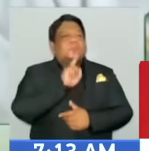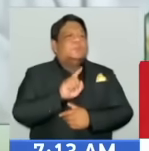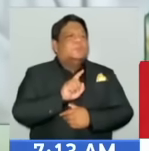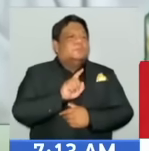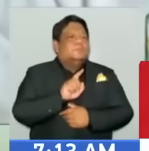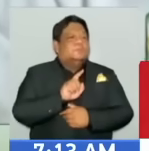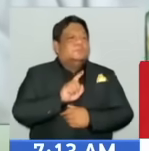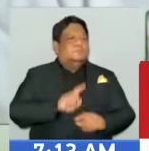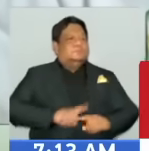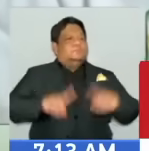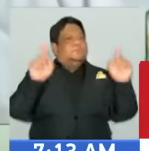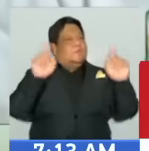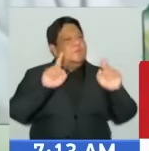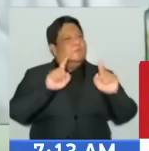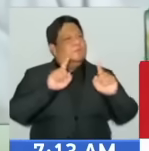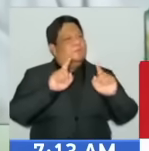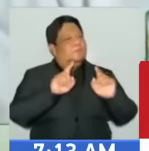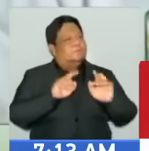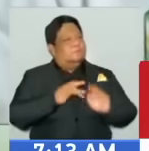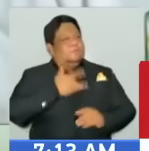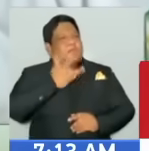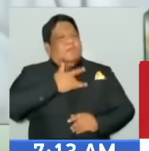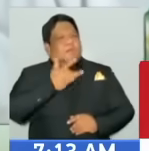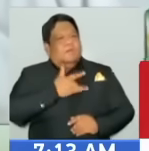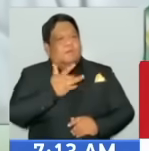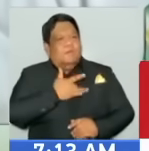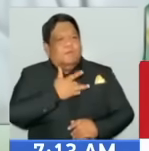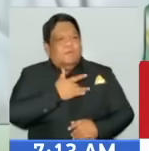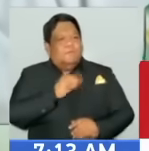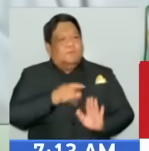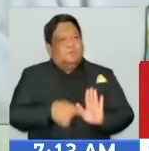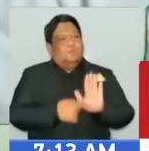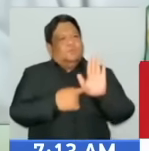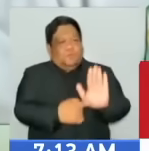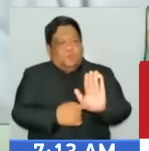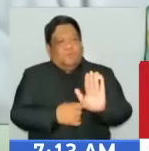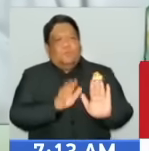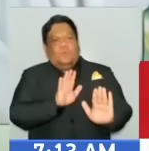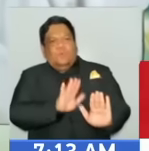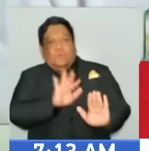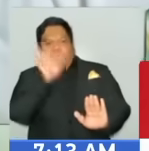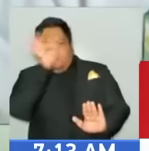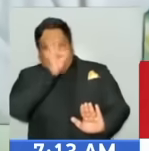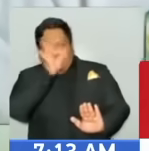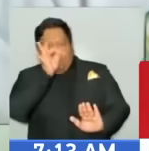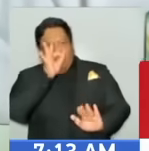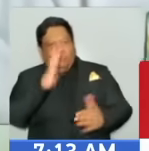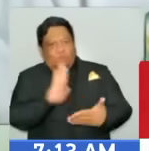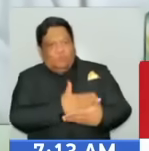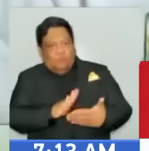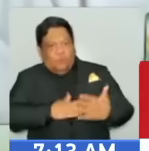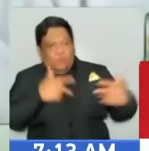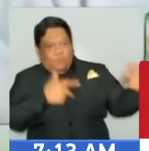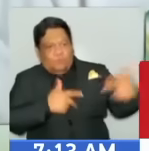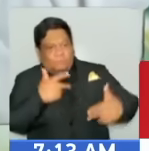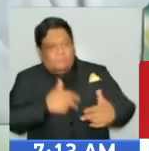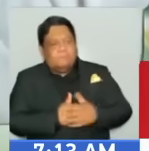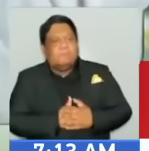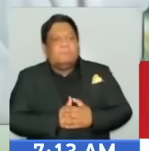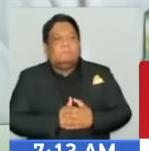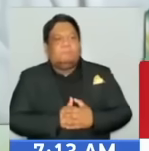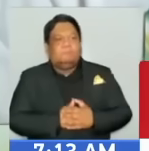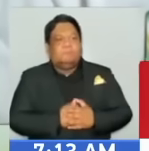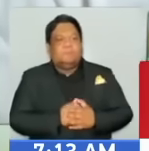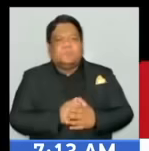parang pakiramdam kapag yun yung pinapakinggan natin. Kaya, so, y'all can also expect me being